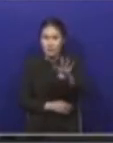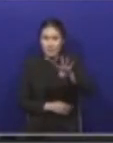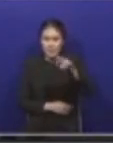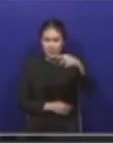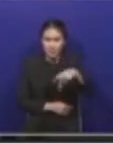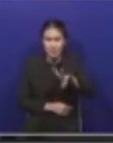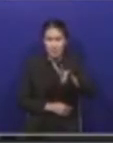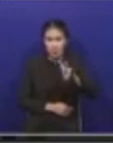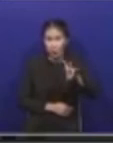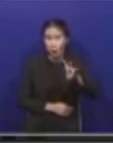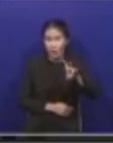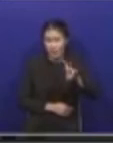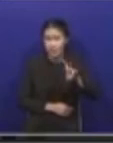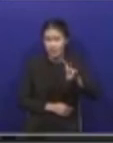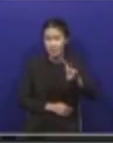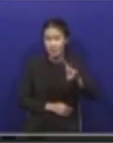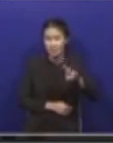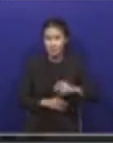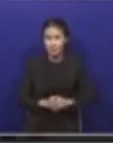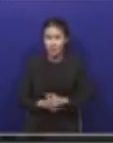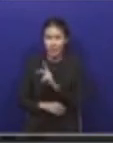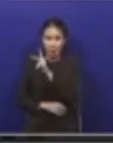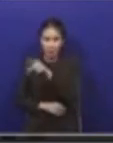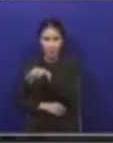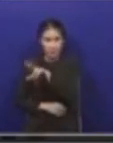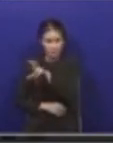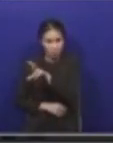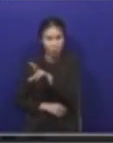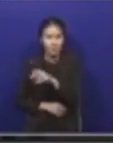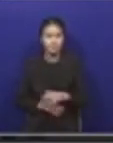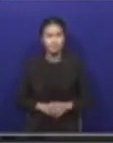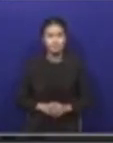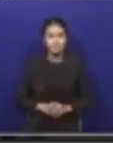4700กระทรวงศึกษาแล้วก็ 1,300กว่ากระทรวงสาสุข